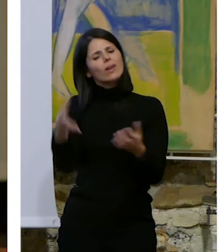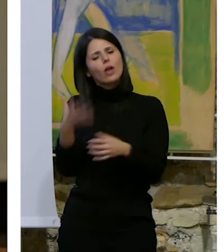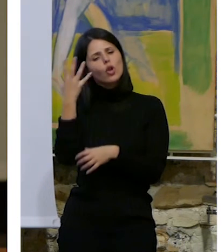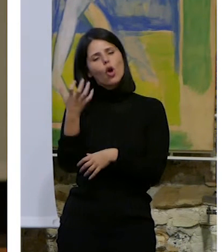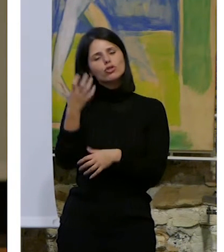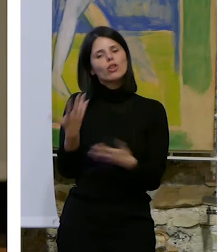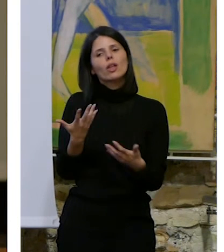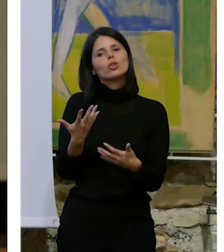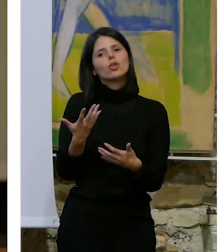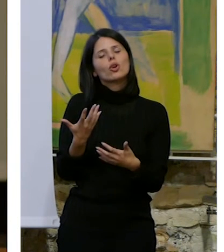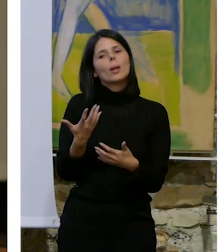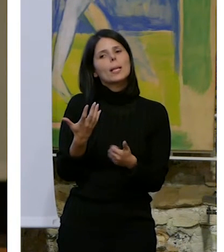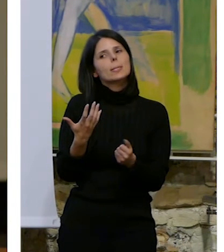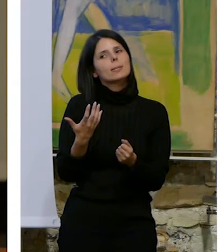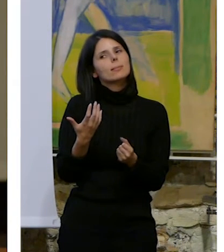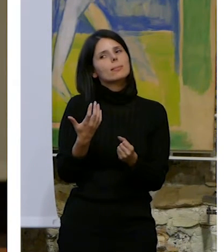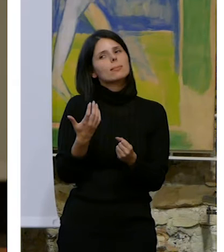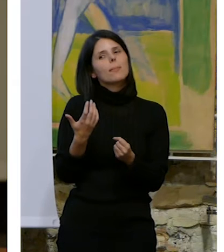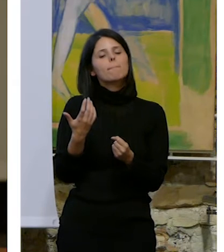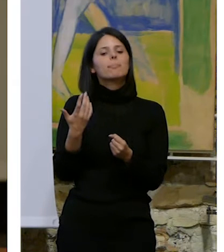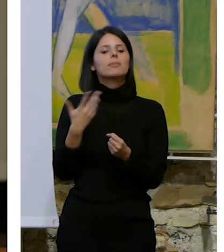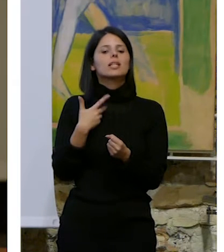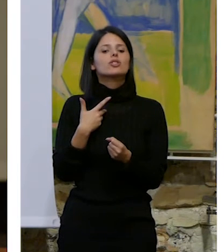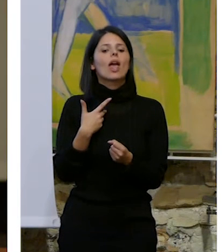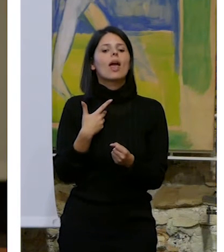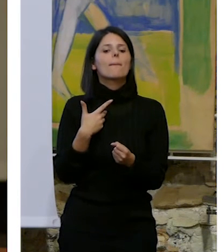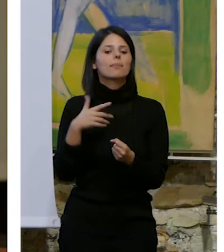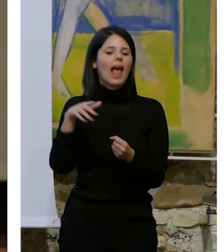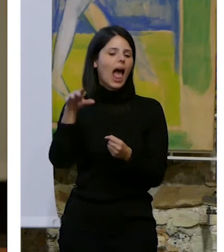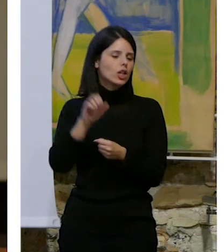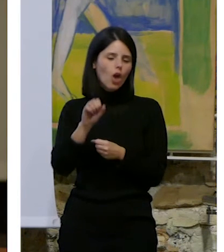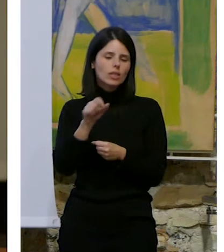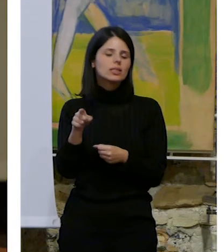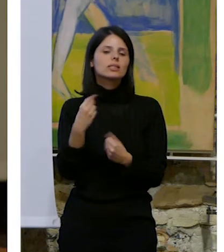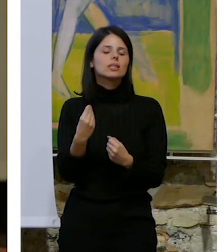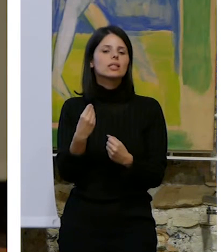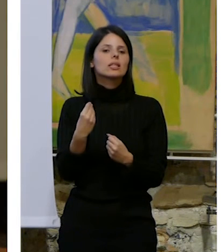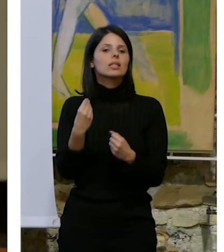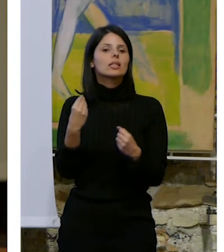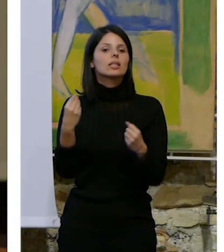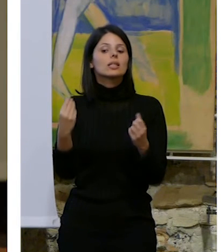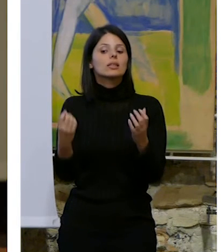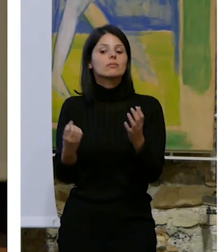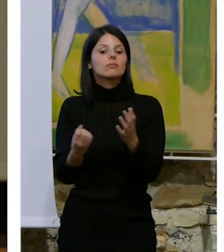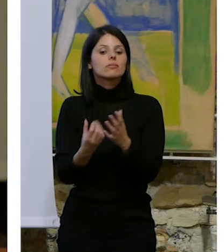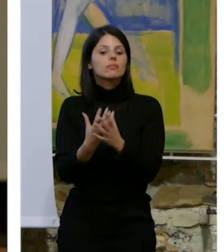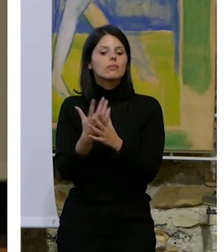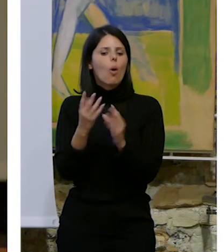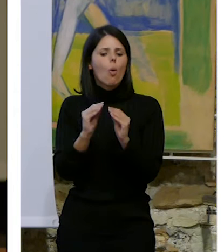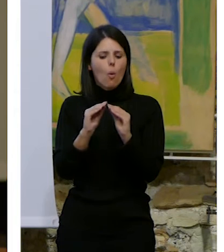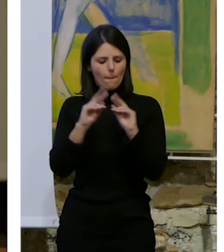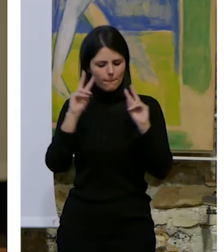è quello opposto, aristotelico. La gnosi avviene solo in quanto passa attraverso la